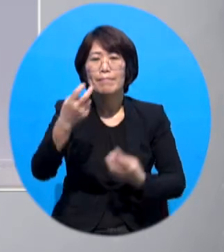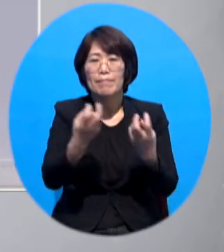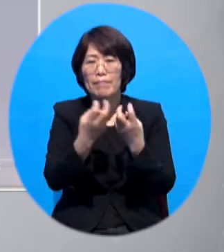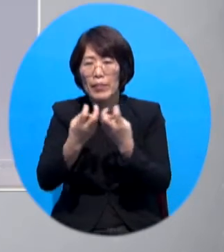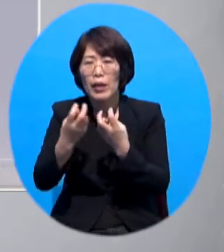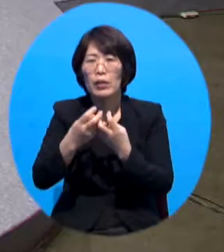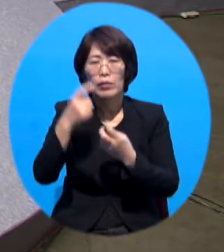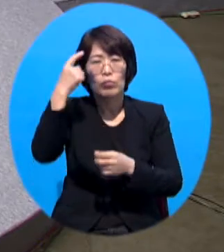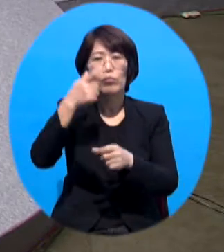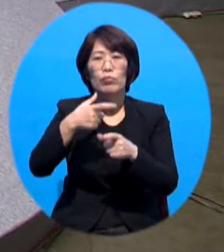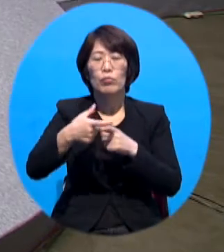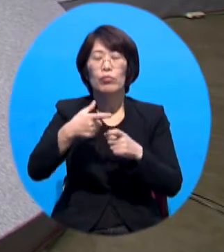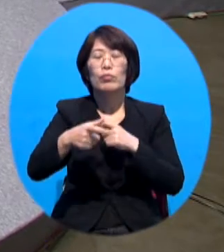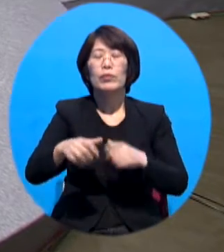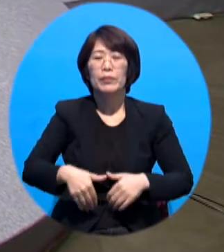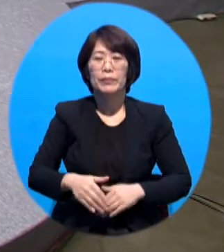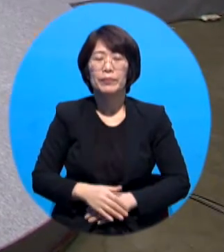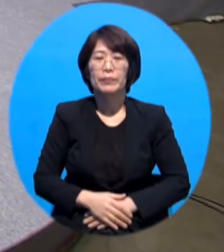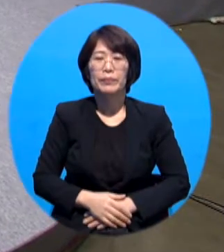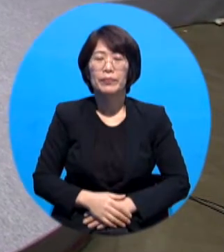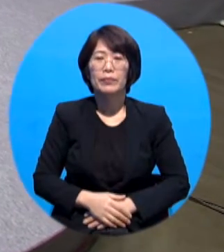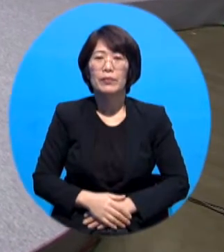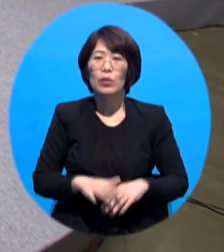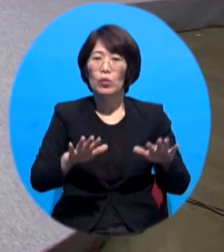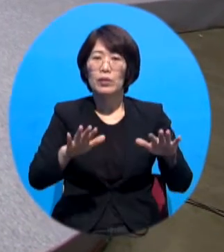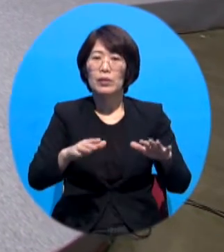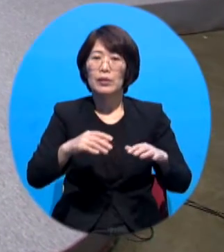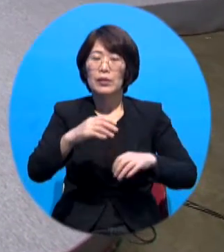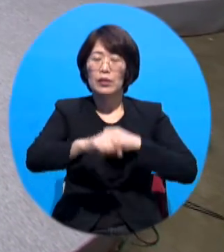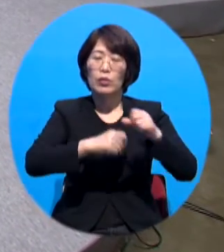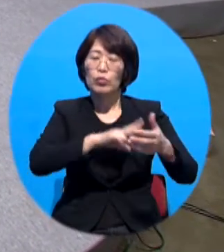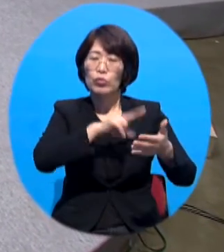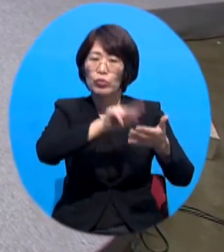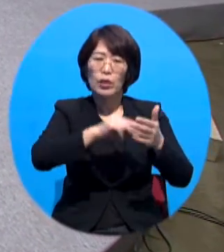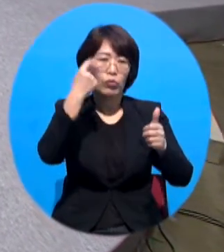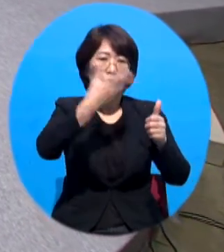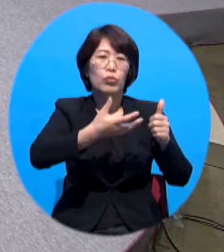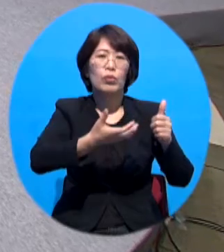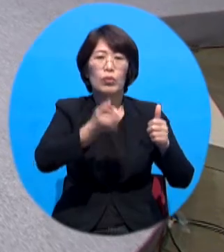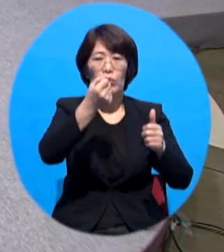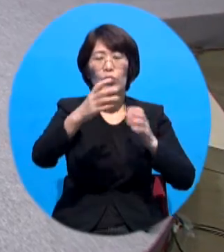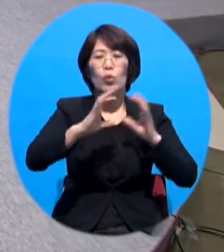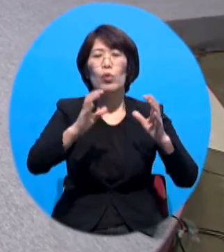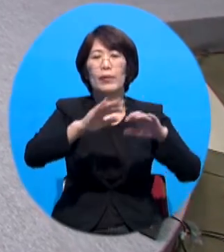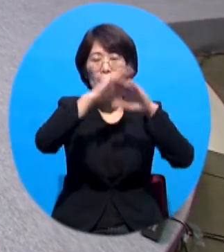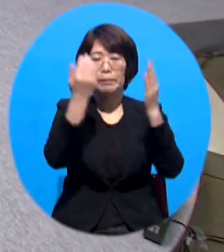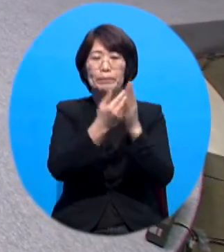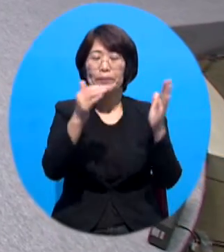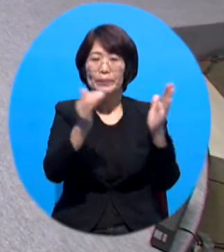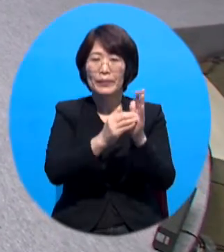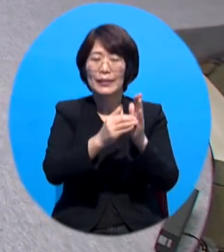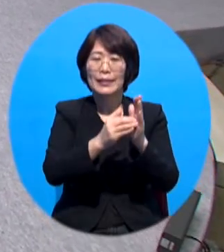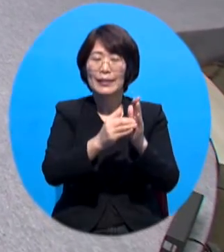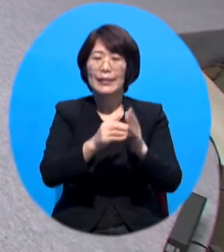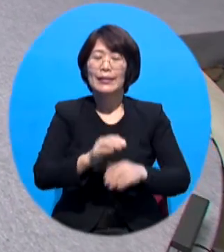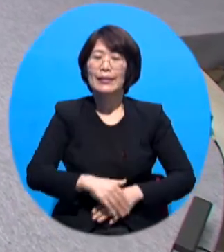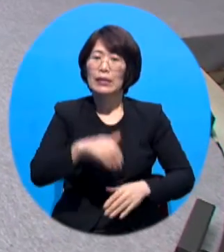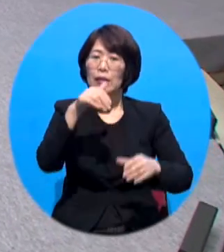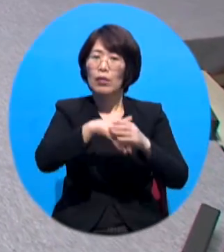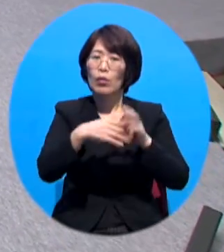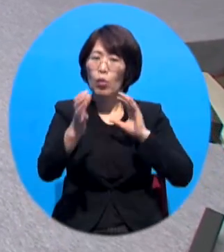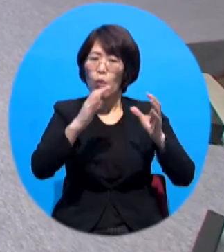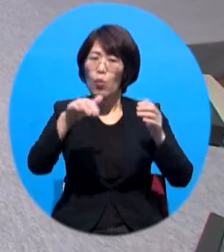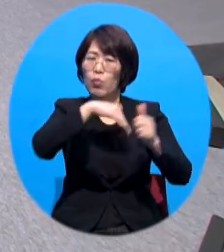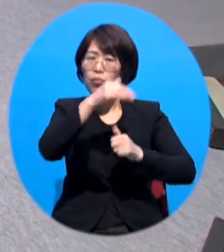필요한 때입니다 4 여기까지 에서 자유주의 주도권 토론 을 마치겠습니다 청구외 토론의